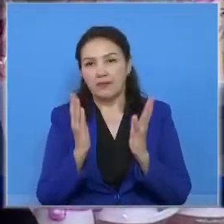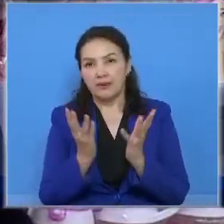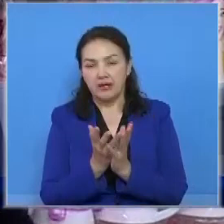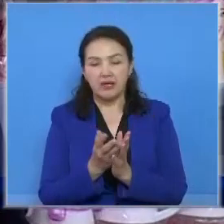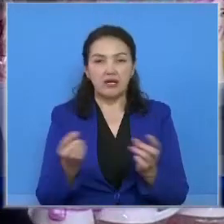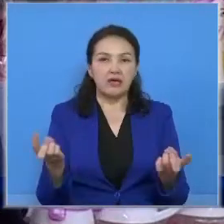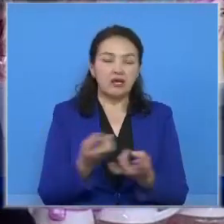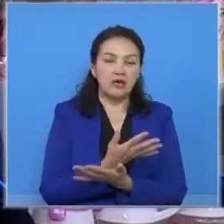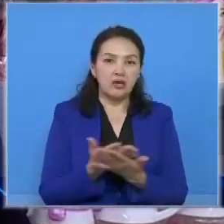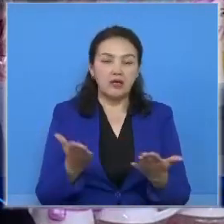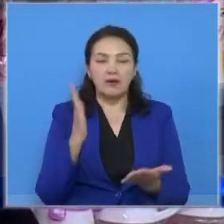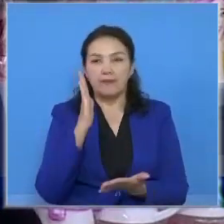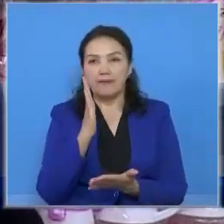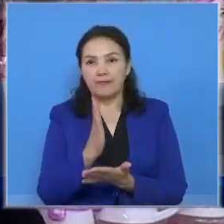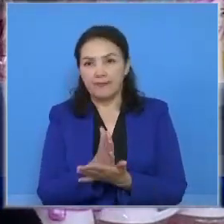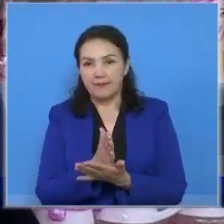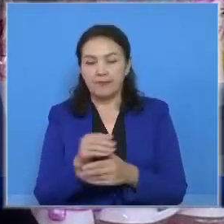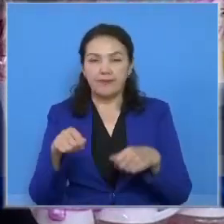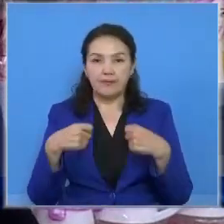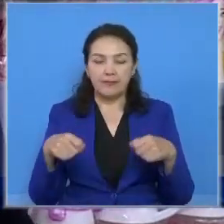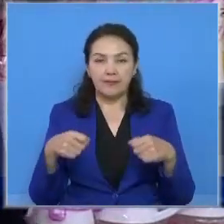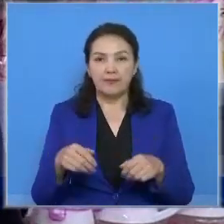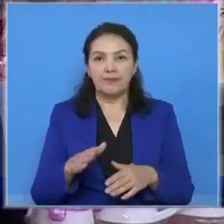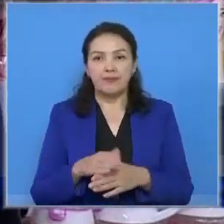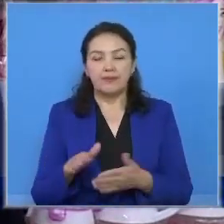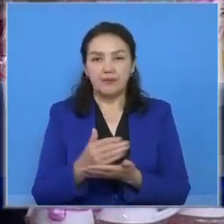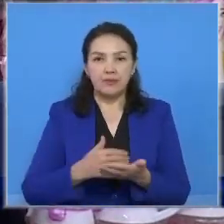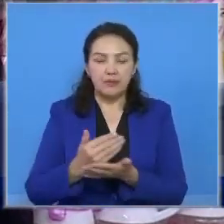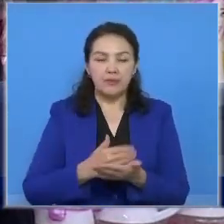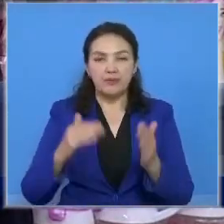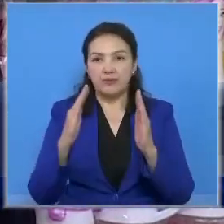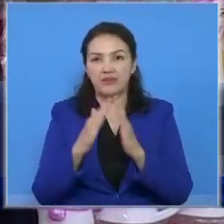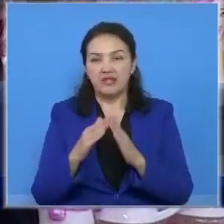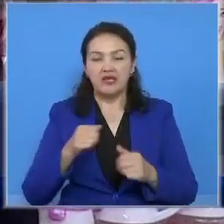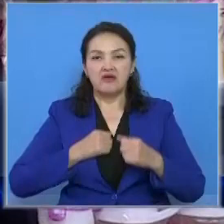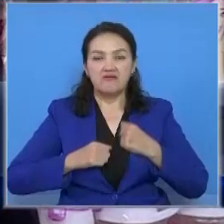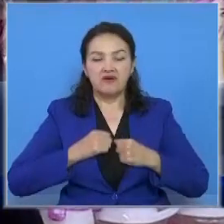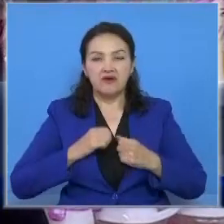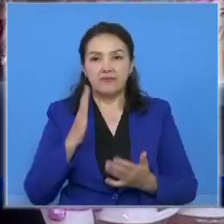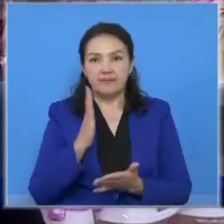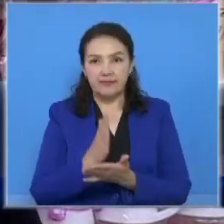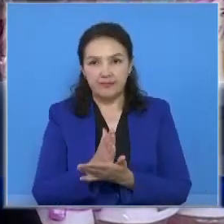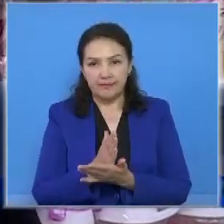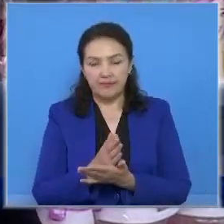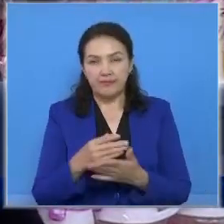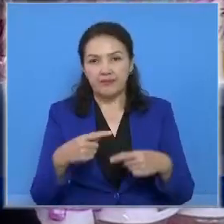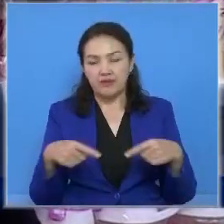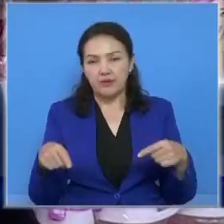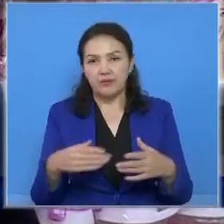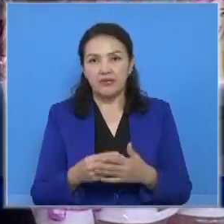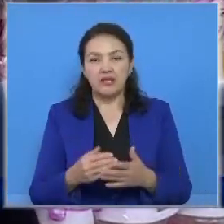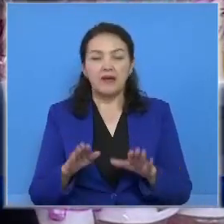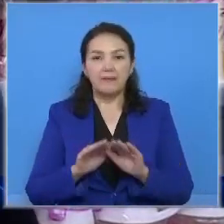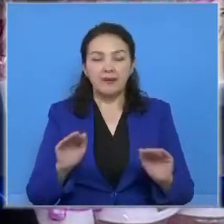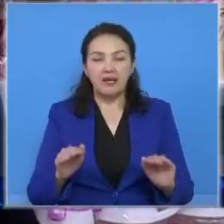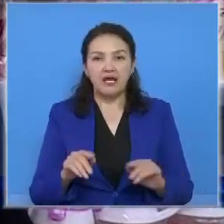бөлмеге кез келген жиһаздар, тауарлар, және де үй жинауға арналған ванна наборлар да бар, кез келген, және де